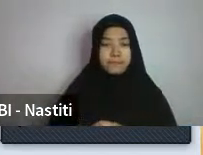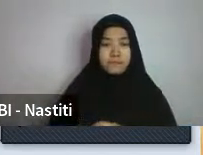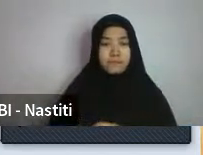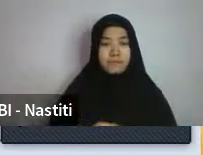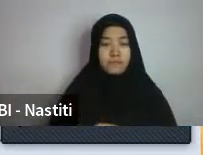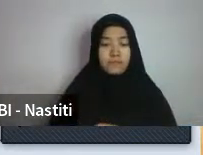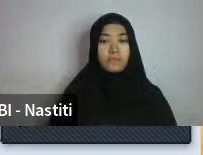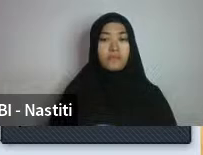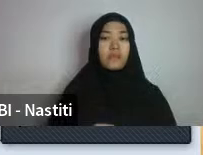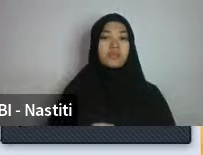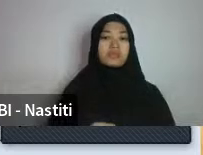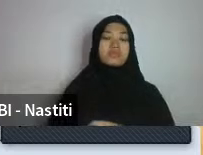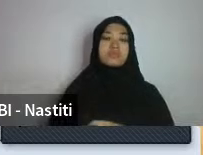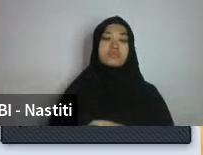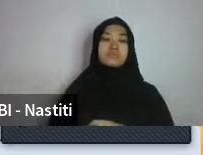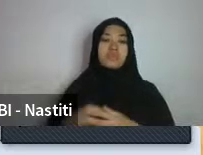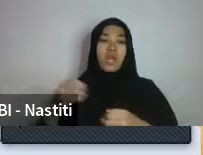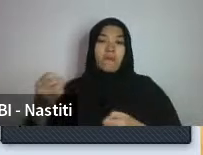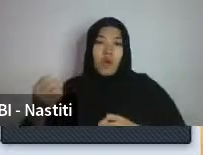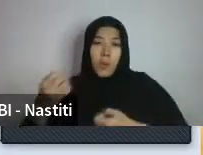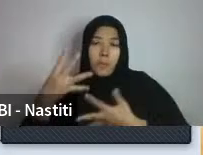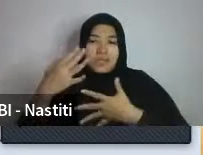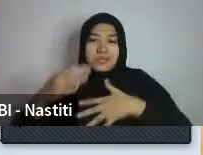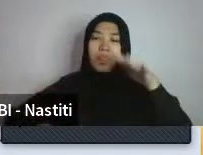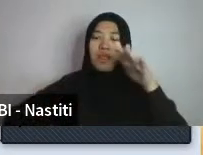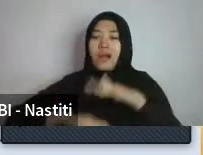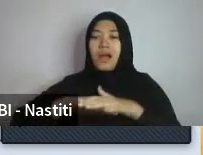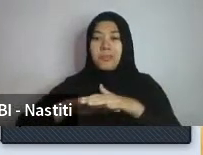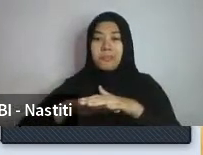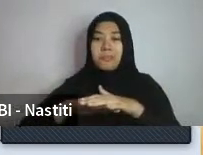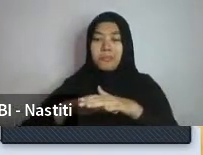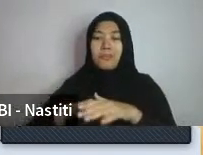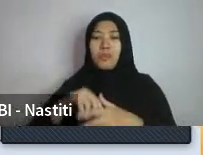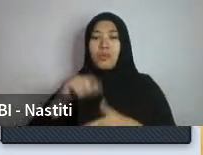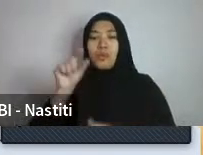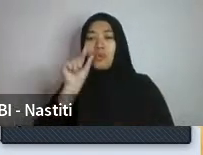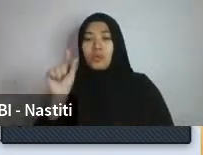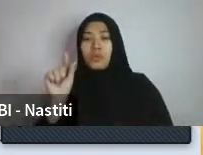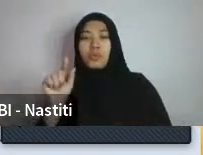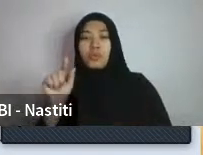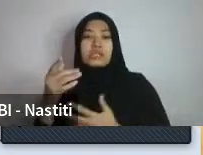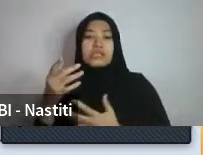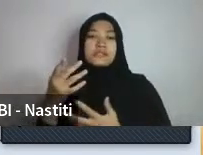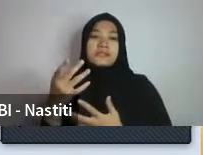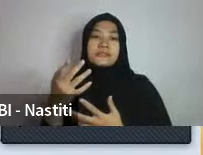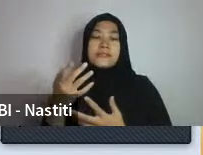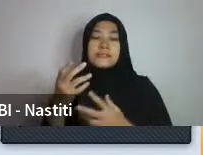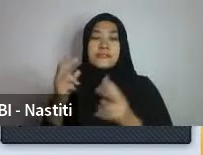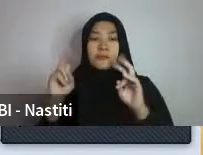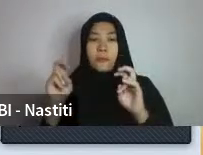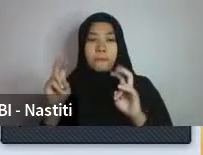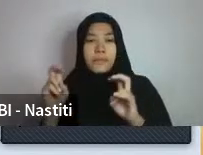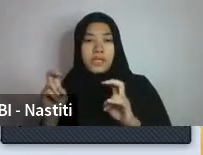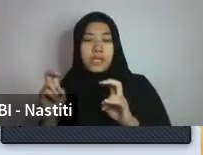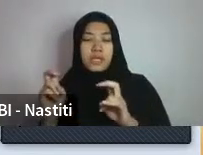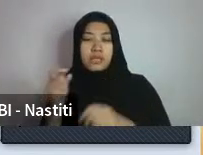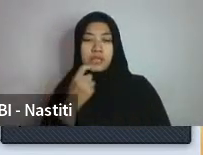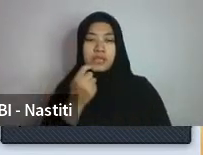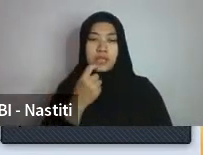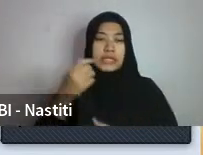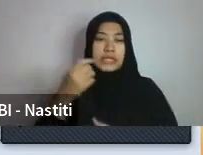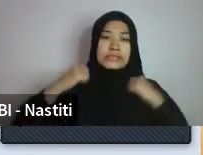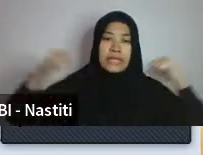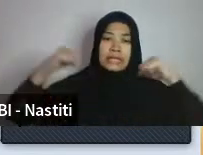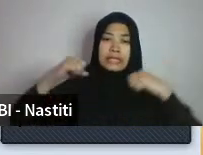lengkap tentang data kesehatan jiwanya, perlindungan dari setiap penelantaran, ya tidak boleh ada kekerasan ya